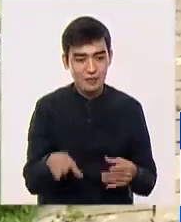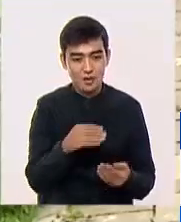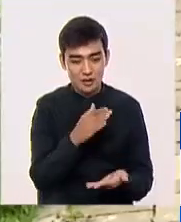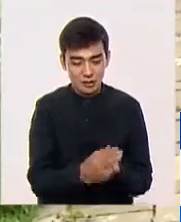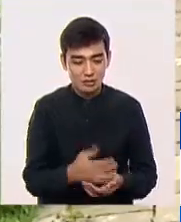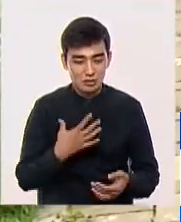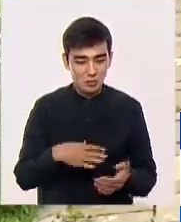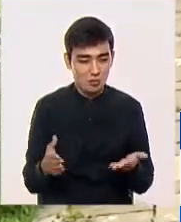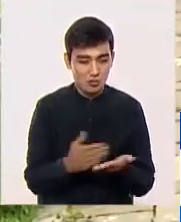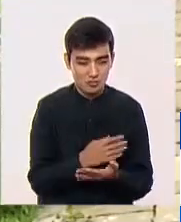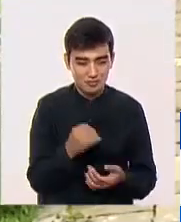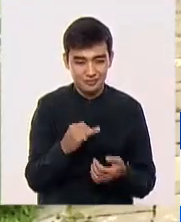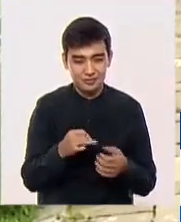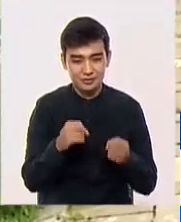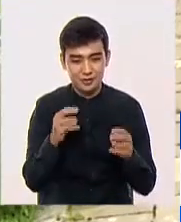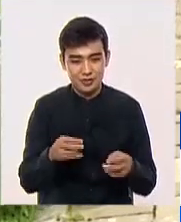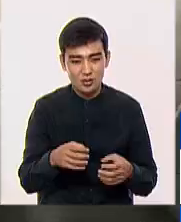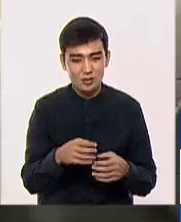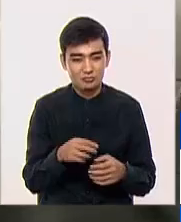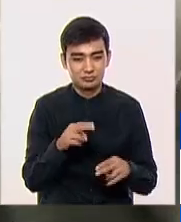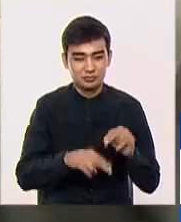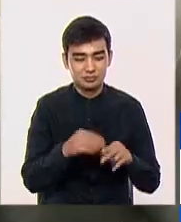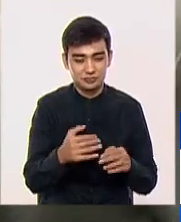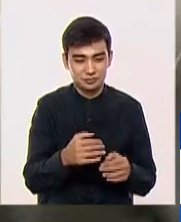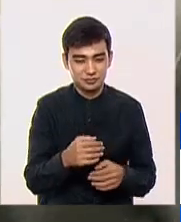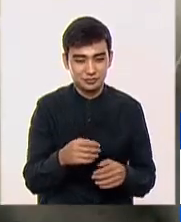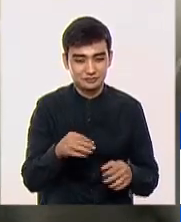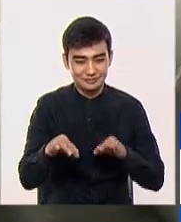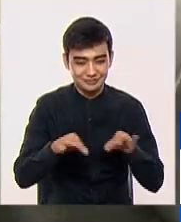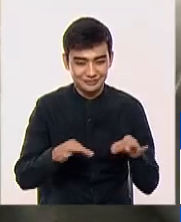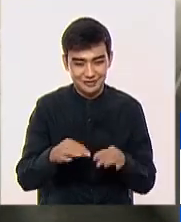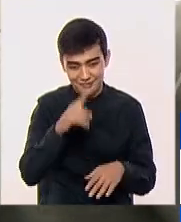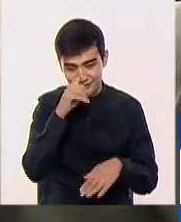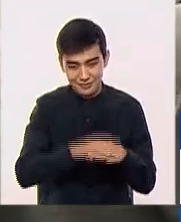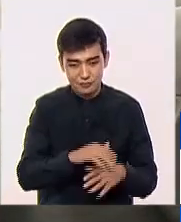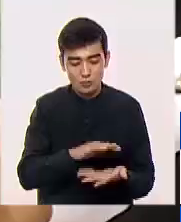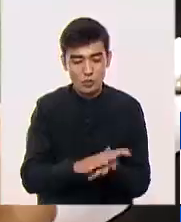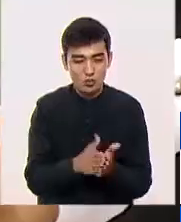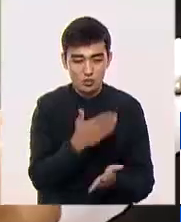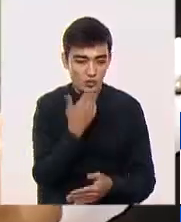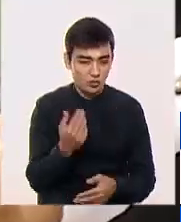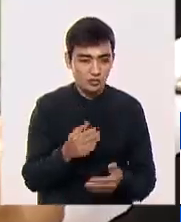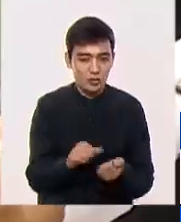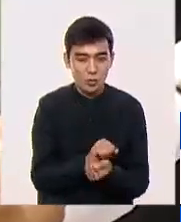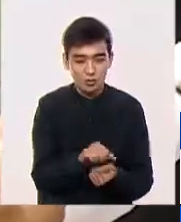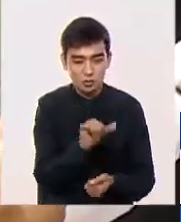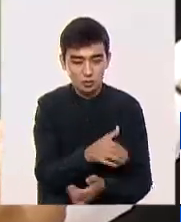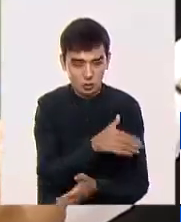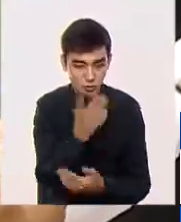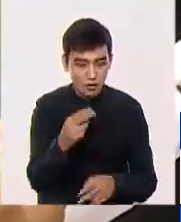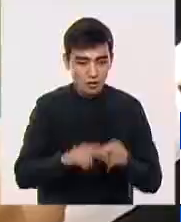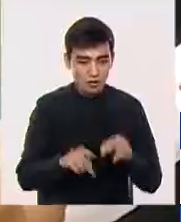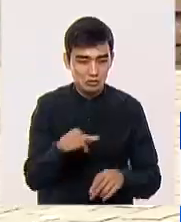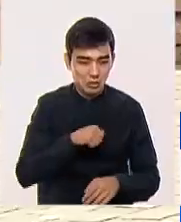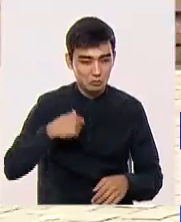Қала бойынша құрылысты бақылау бөлімінің өкілдерінің айтуынша, құрылыстың эскиздік сызбасы әкімдікпен келісілмеген, тиісті құжаттары жоқ. Құрылыс өз